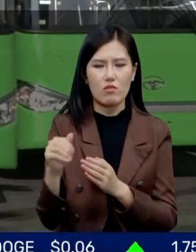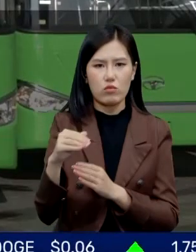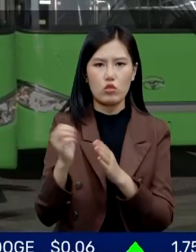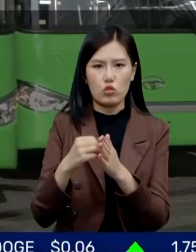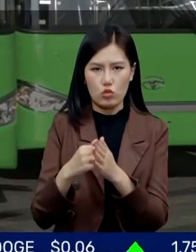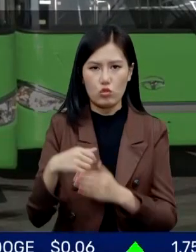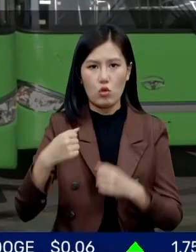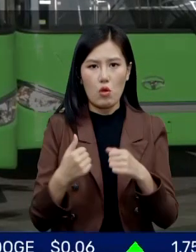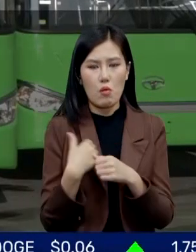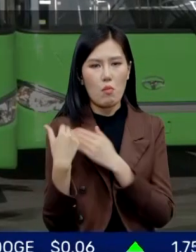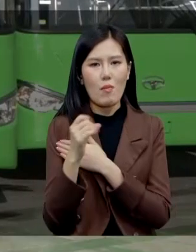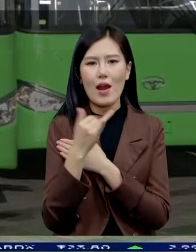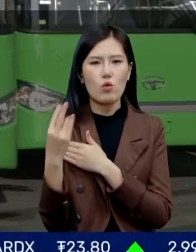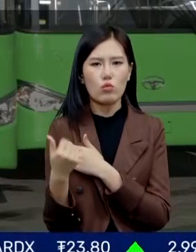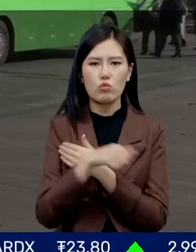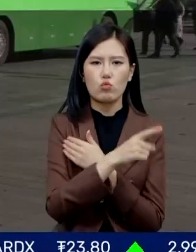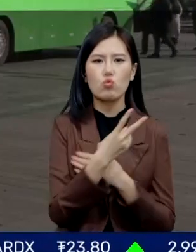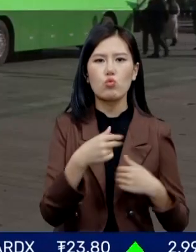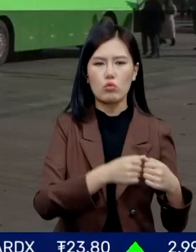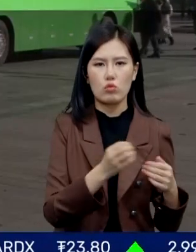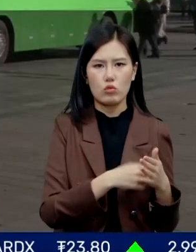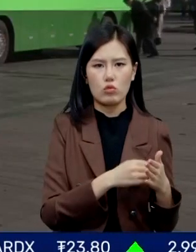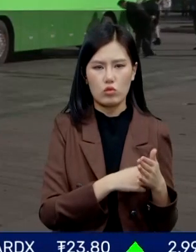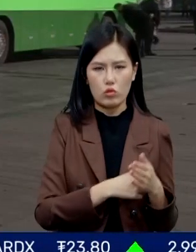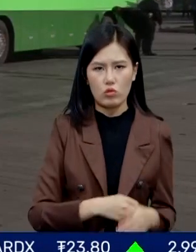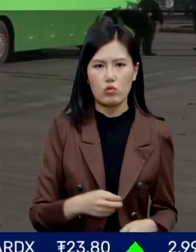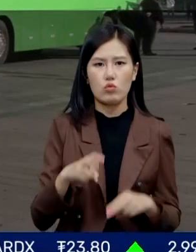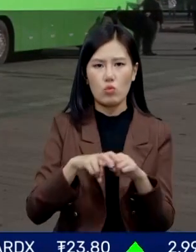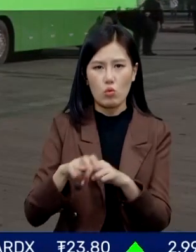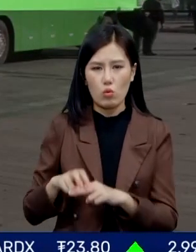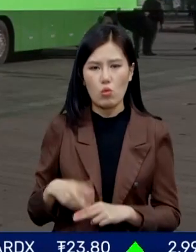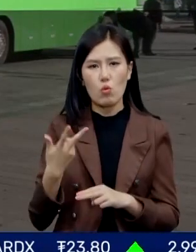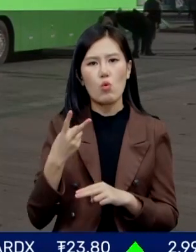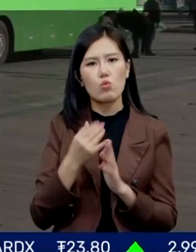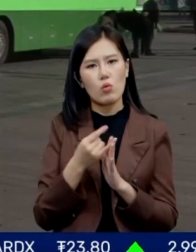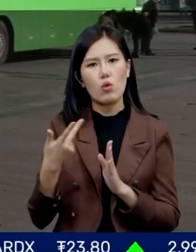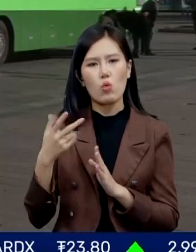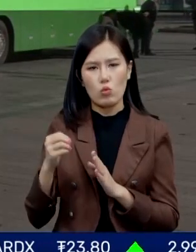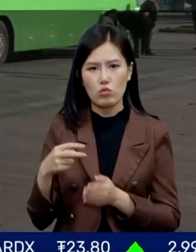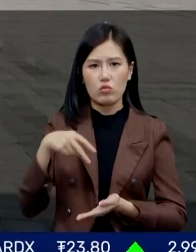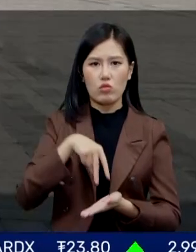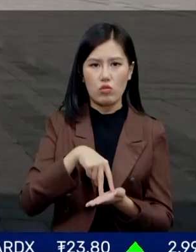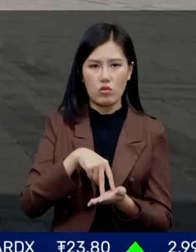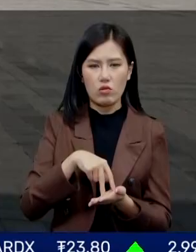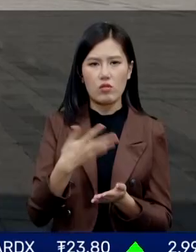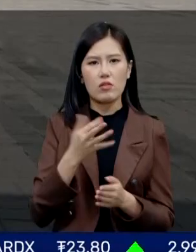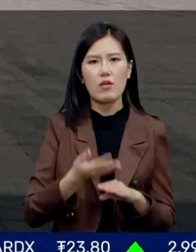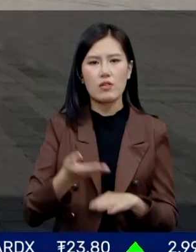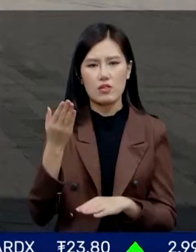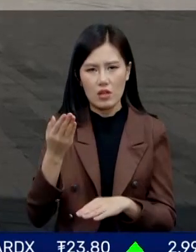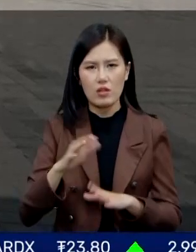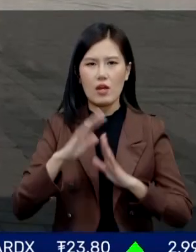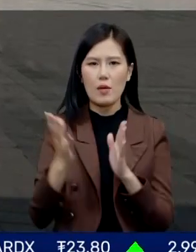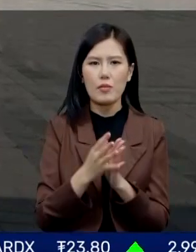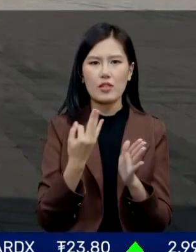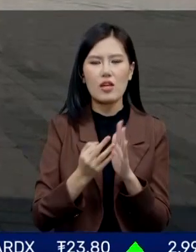талд байрлалтай, суудлын тоо 26-аас 30 бол босоо зөрчигчийн тоо 50-аас дээш байх, нийт зөрчигчийн багтаамж 80-аас дээш гэсэн стандартуудыг тавьсан